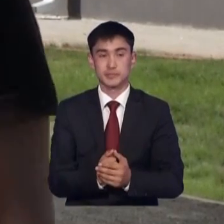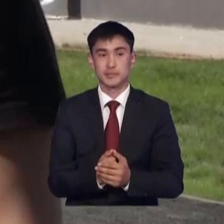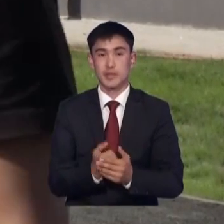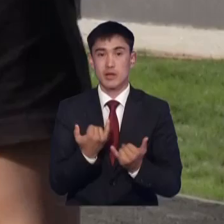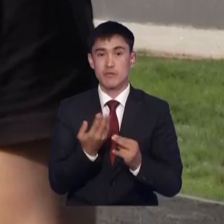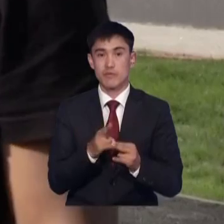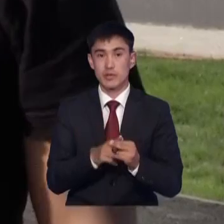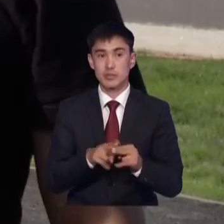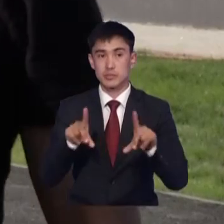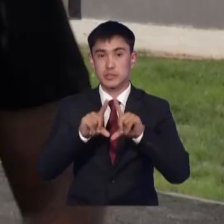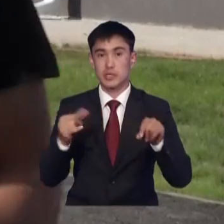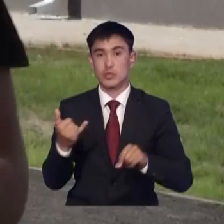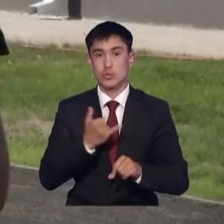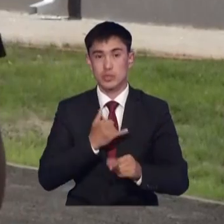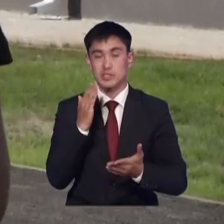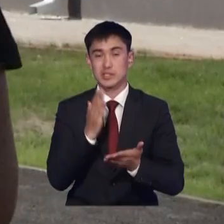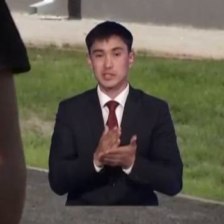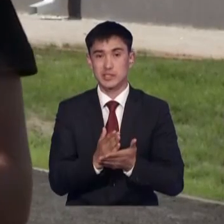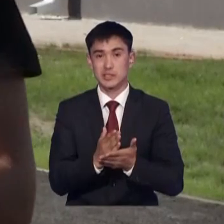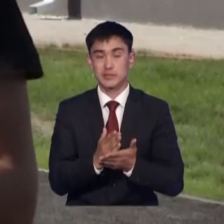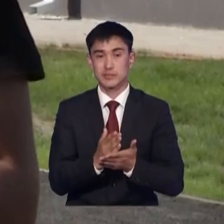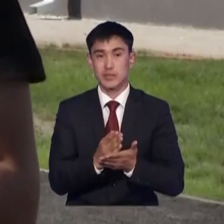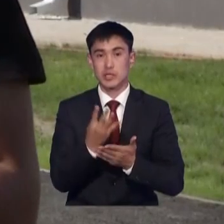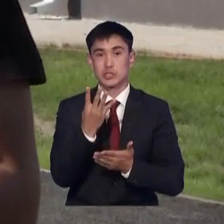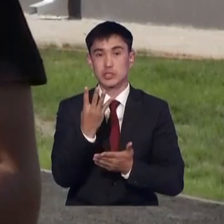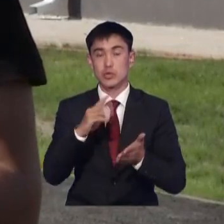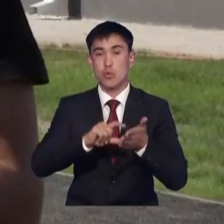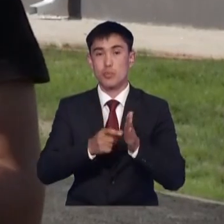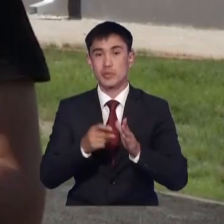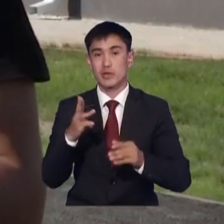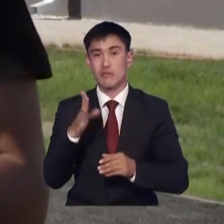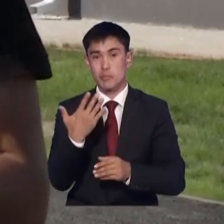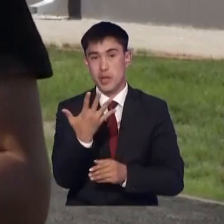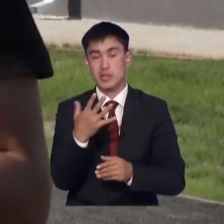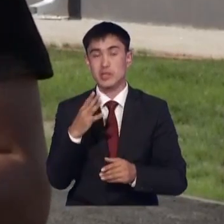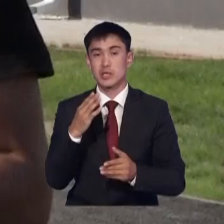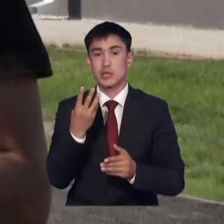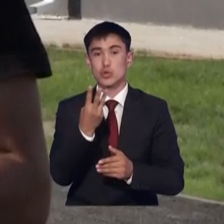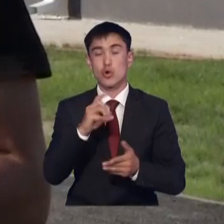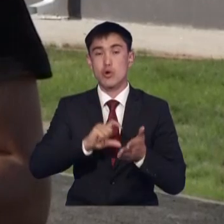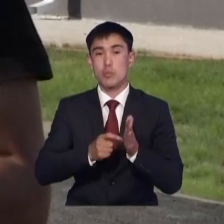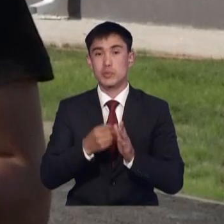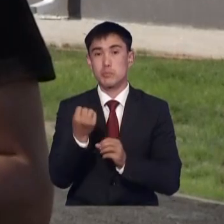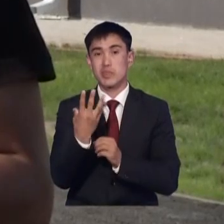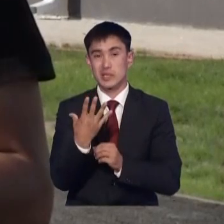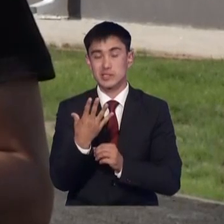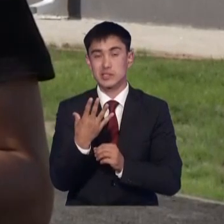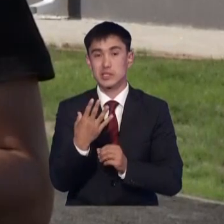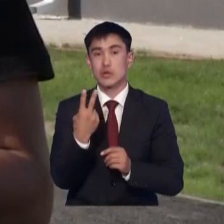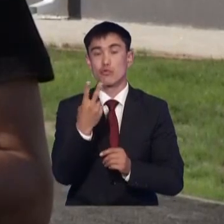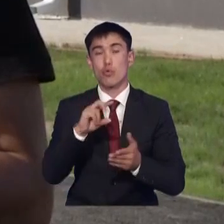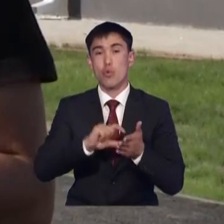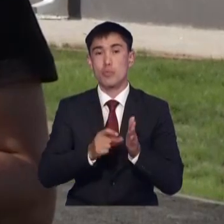в данном здании у нас имеется Так четырёхкомнатные квартиры пять трёхкомнатные 15